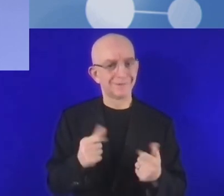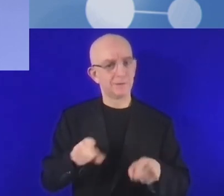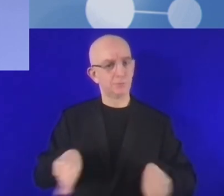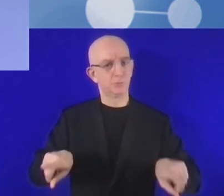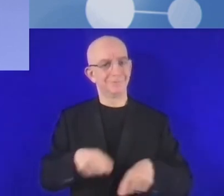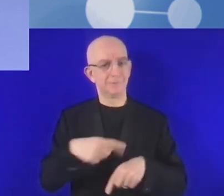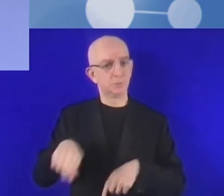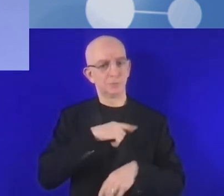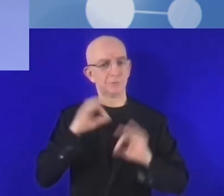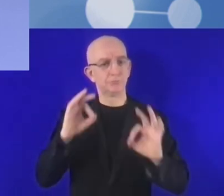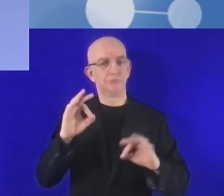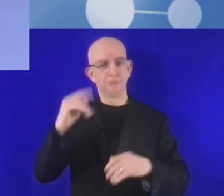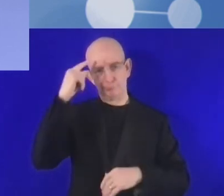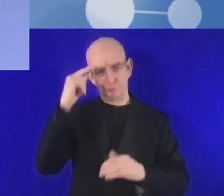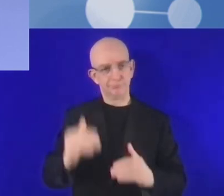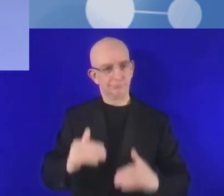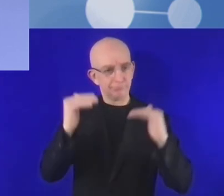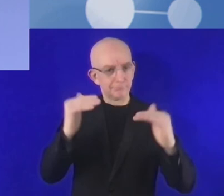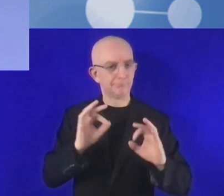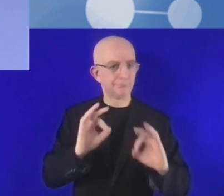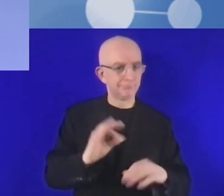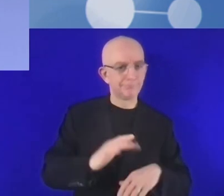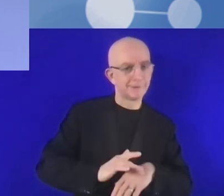الصحة وكيفية بقاء